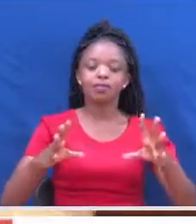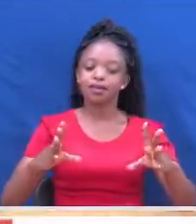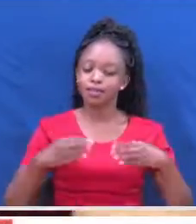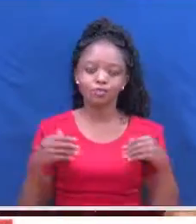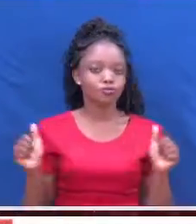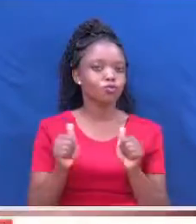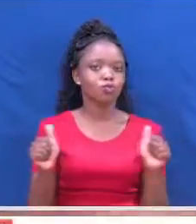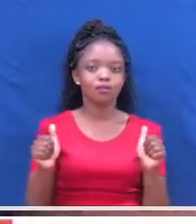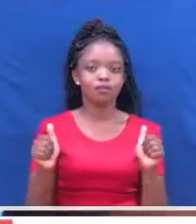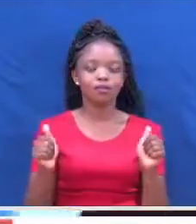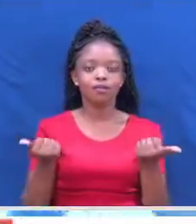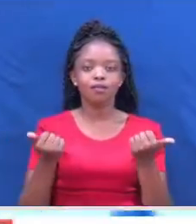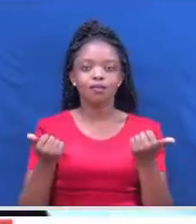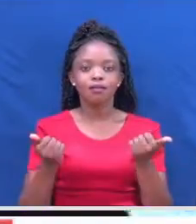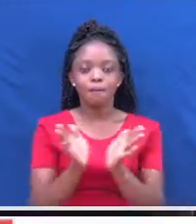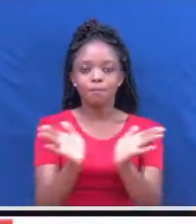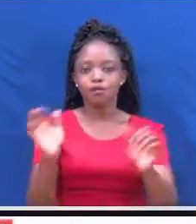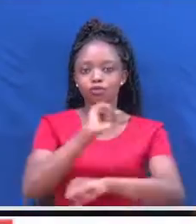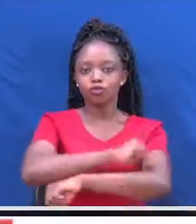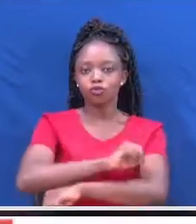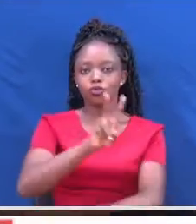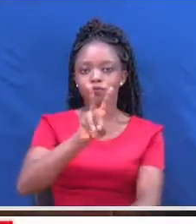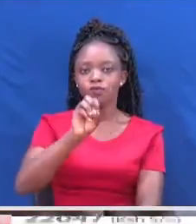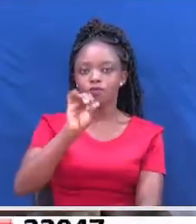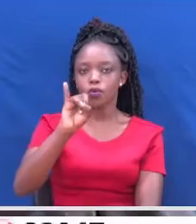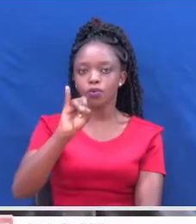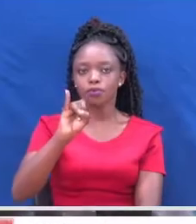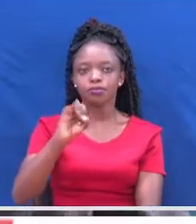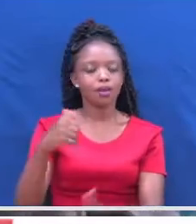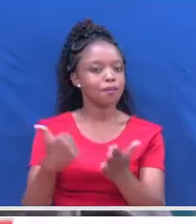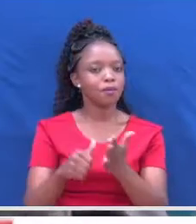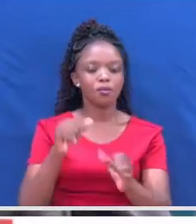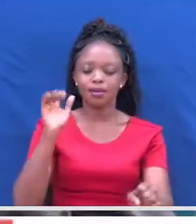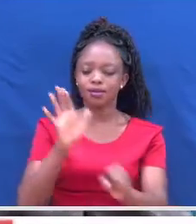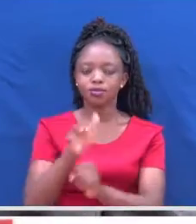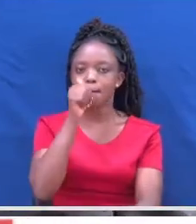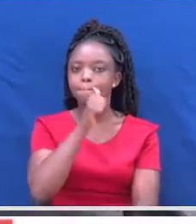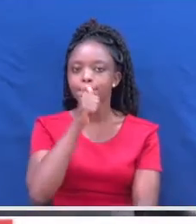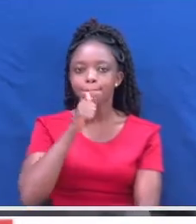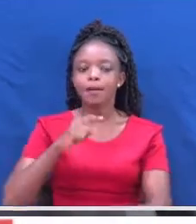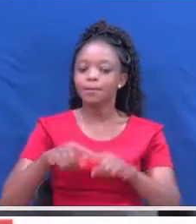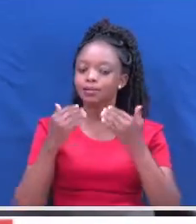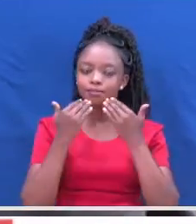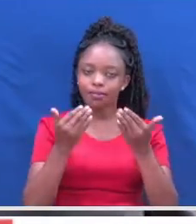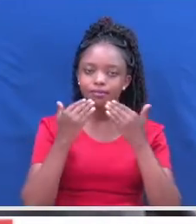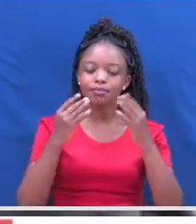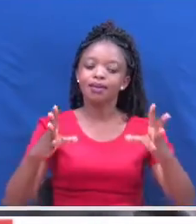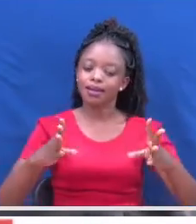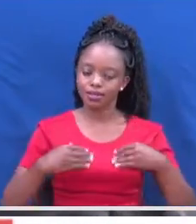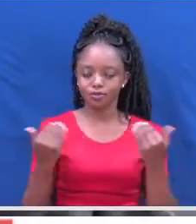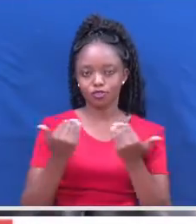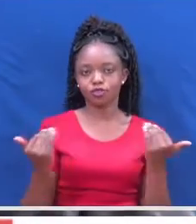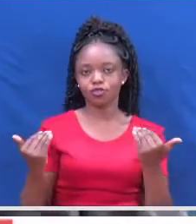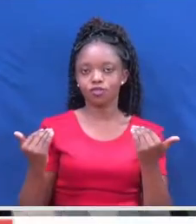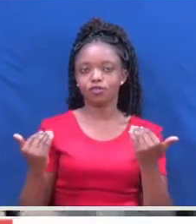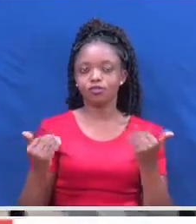vyema katika shule ya msingi ya Voi. Tumepitia sana matatizo mengi ya private, lakini nashukuru hapa wametukubali tuleta watoto wetu ili